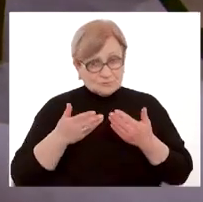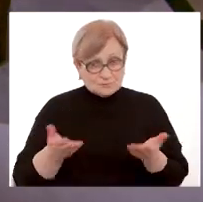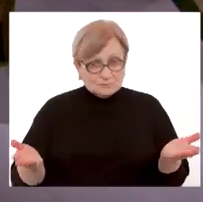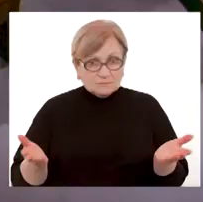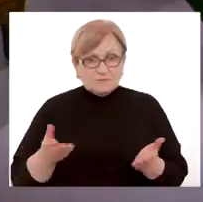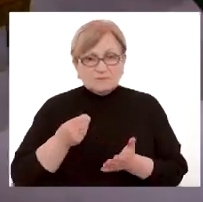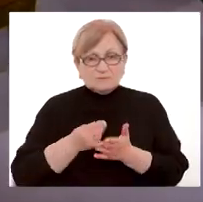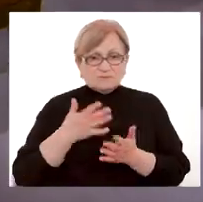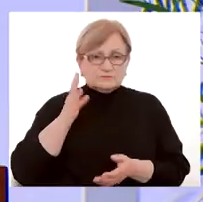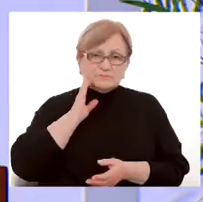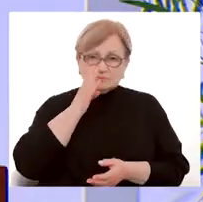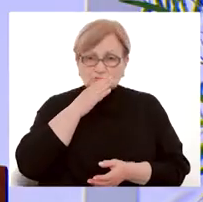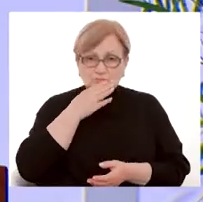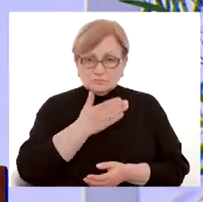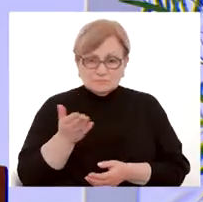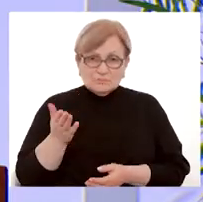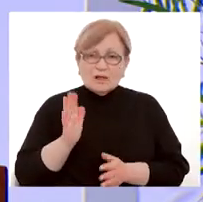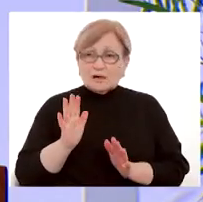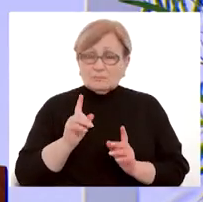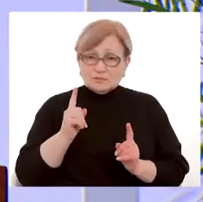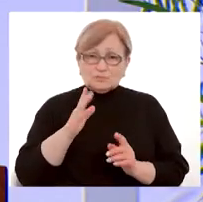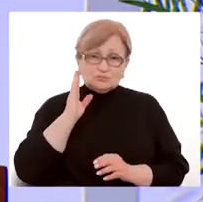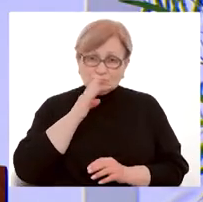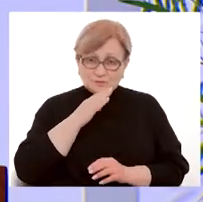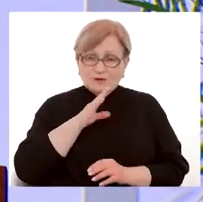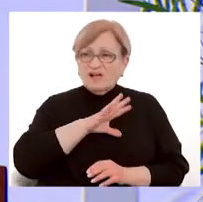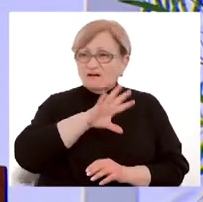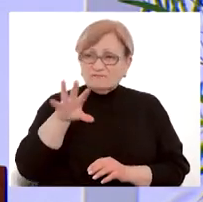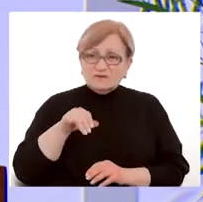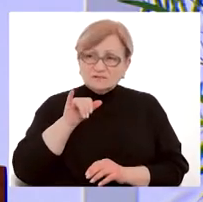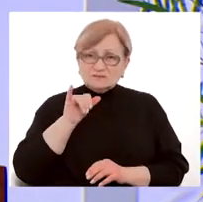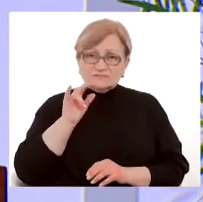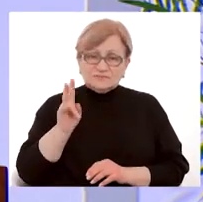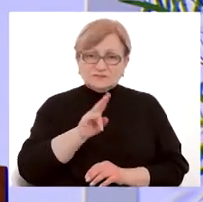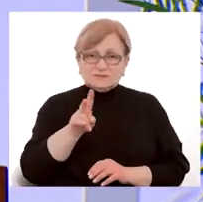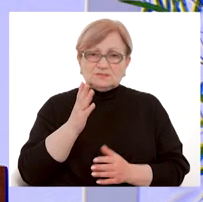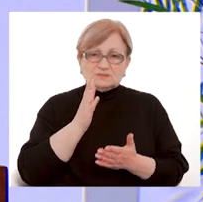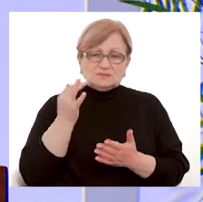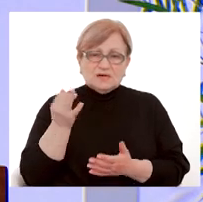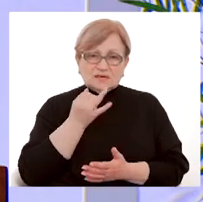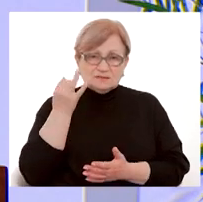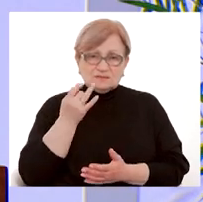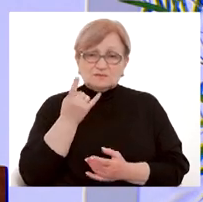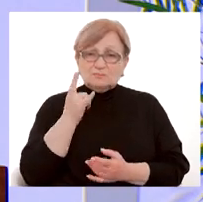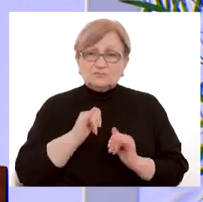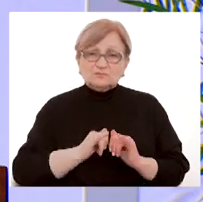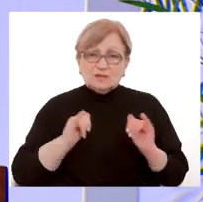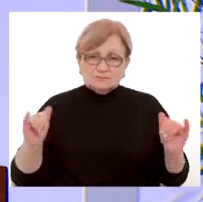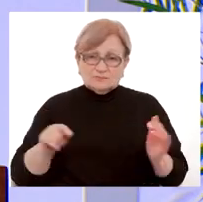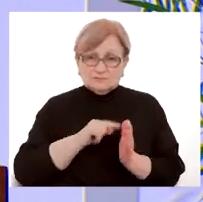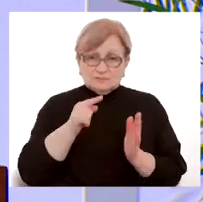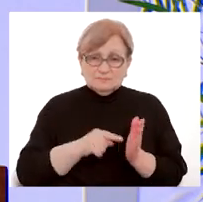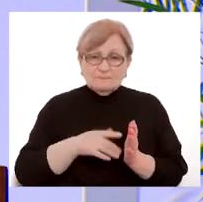მოგესალმებით, ძვირფასო მშობლებო და არამხოლოდ მშობლებო, ყველას, ვისაც ბავშვის განვითარების საკითხები გაინტერესებთ,